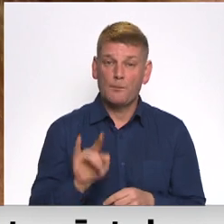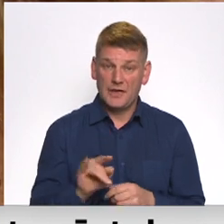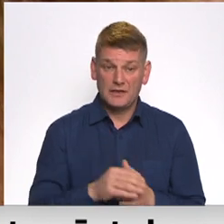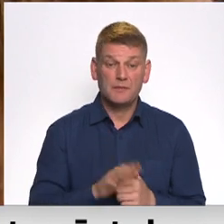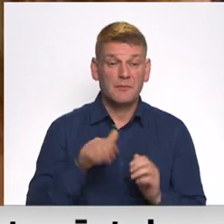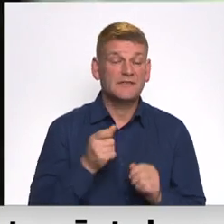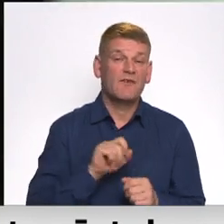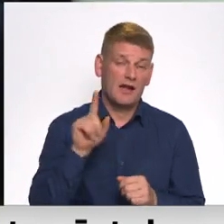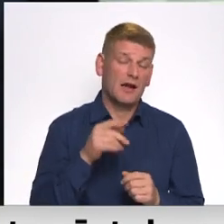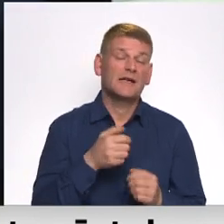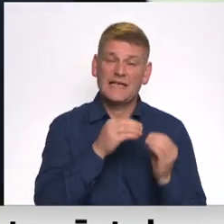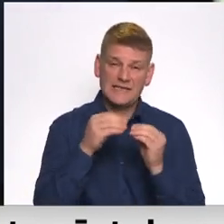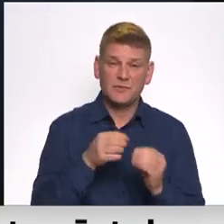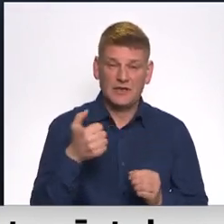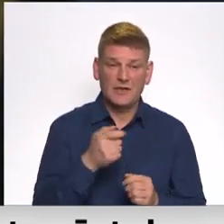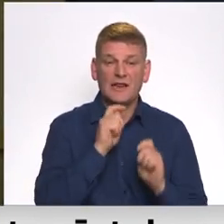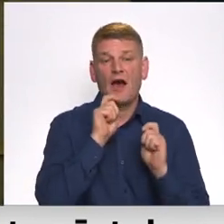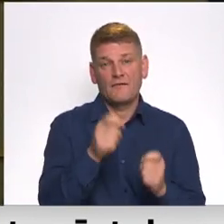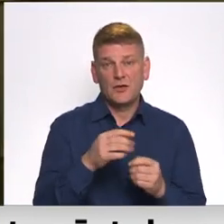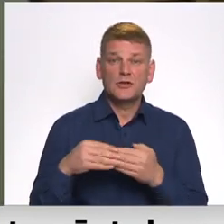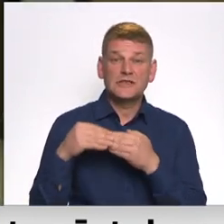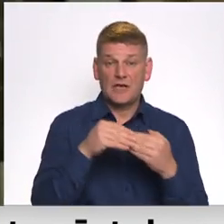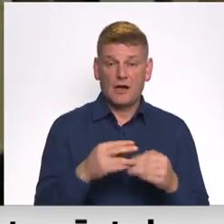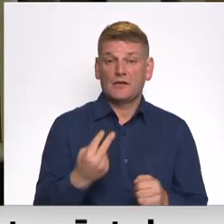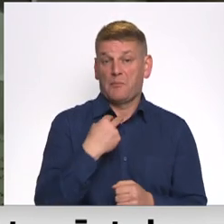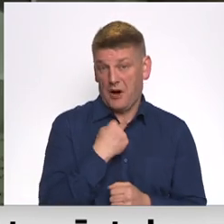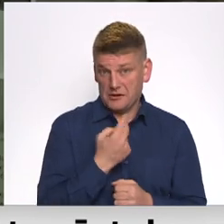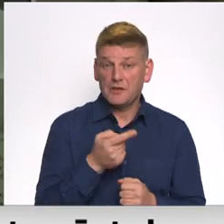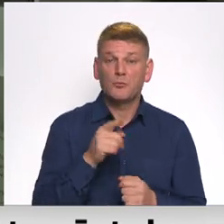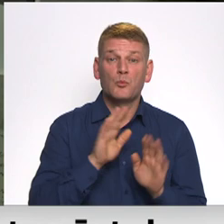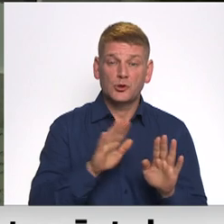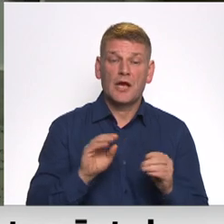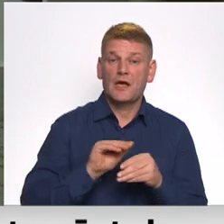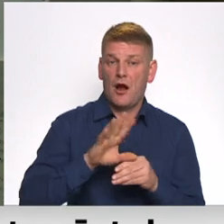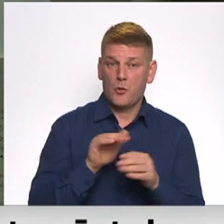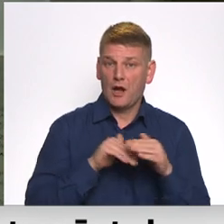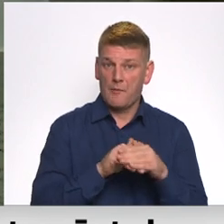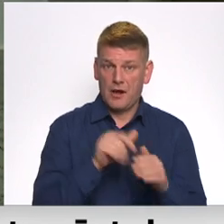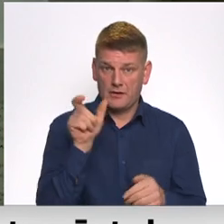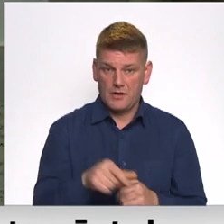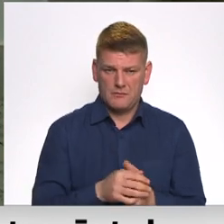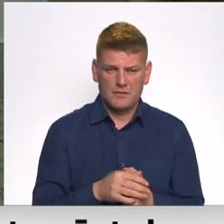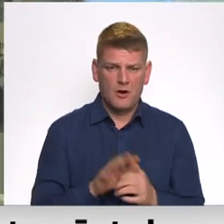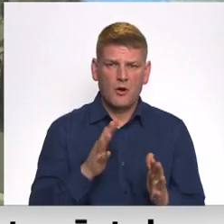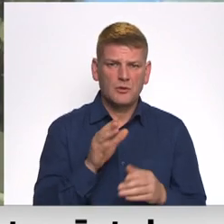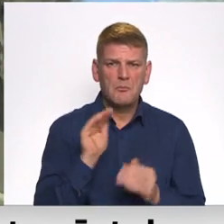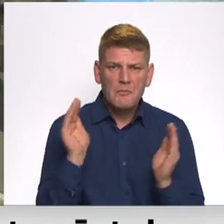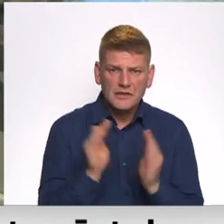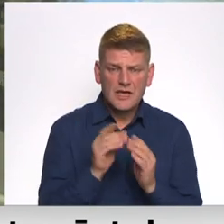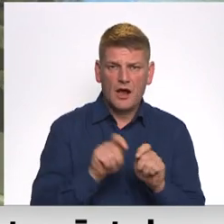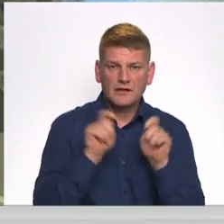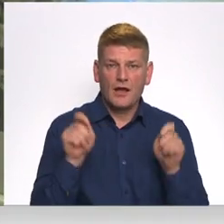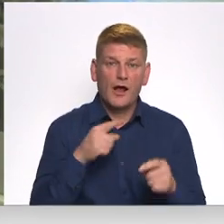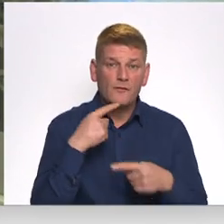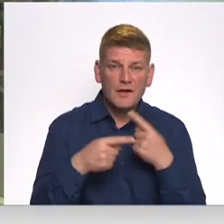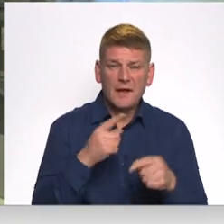Pēc vairākām desmit gadiem dāvinājums sagādājas pārsteigums muzeja krājuma glabātājiem. Nu, kaut kādi tādi mazie atklājumi vienmēr ir,